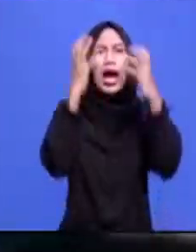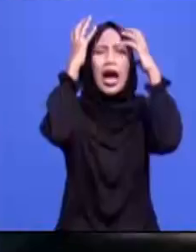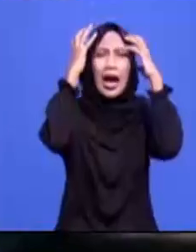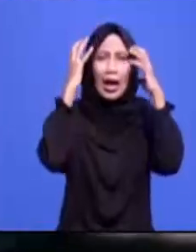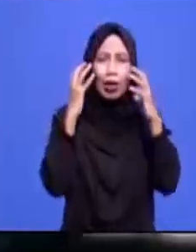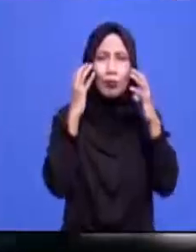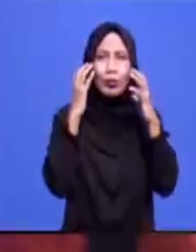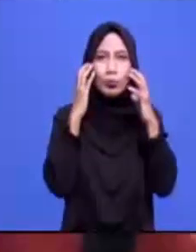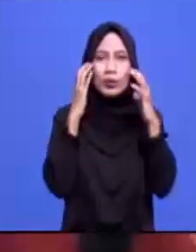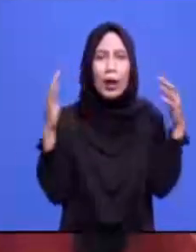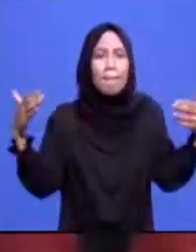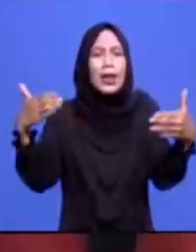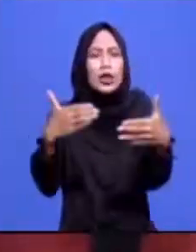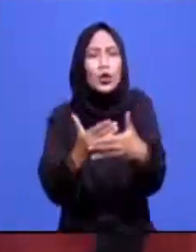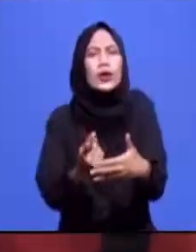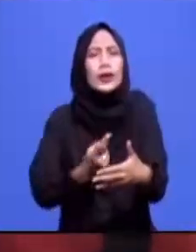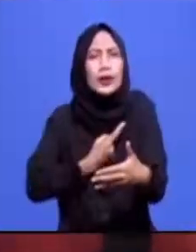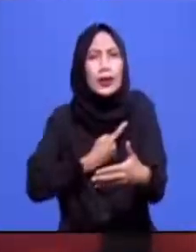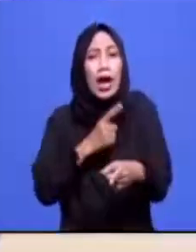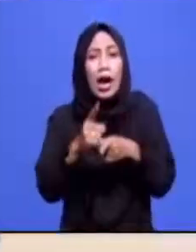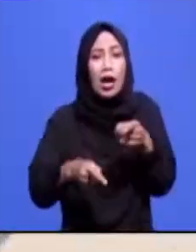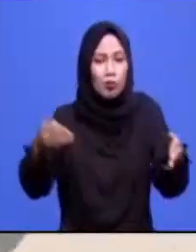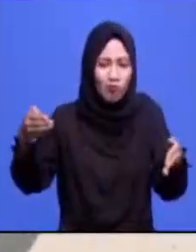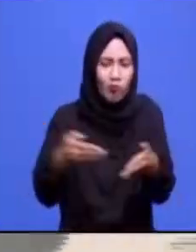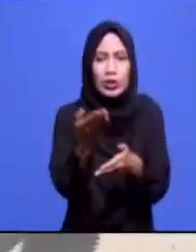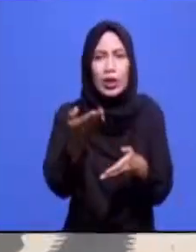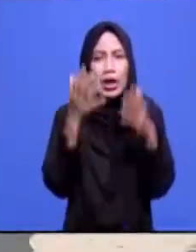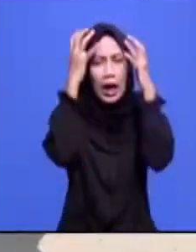menyelamatkan nyawa saat tertimpa musibah di perjalanan.